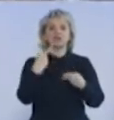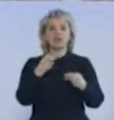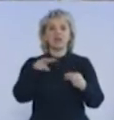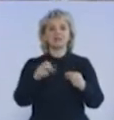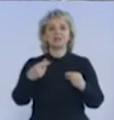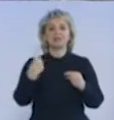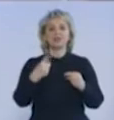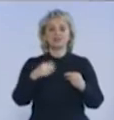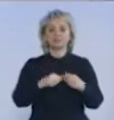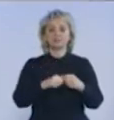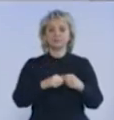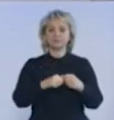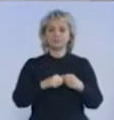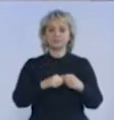голову.